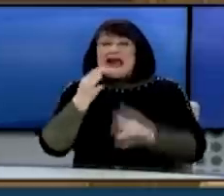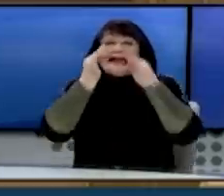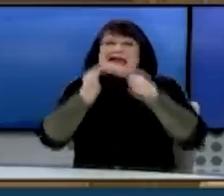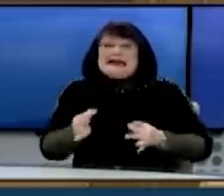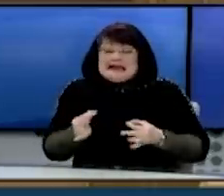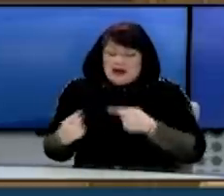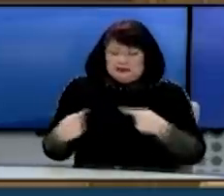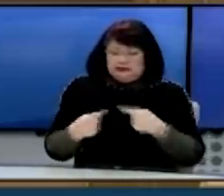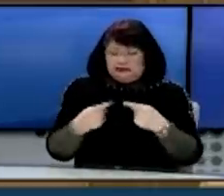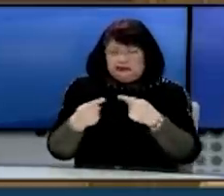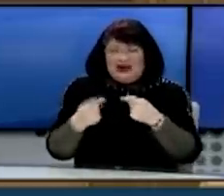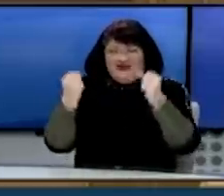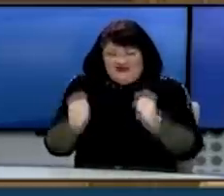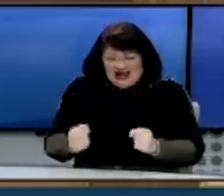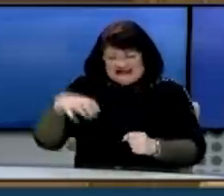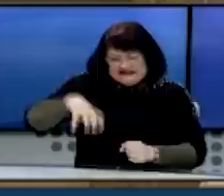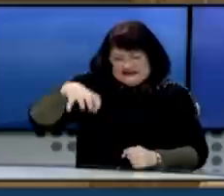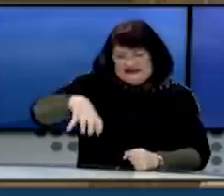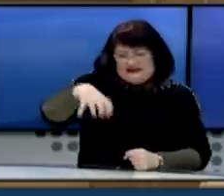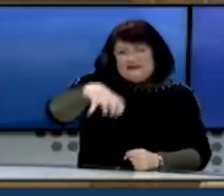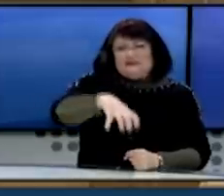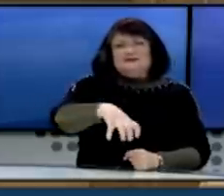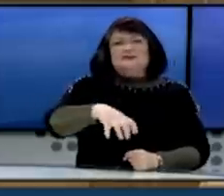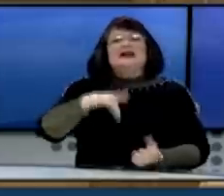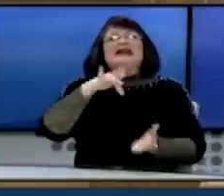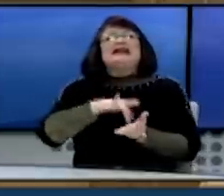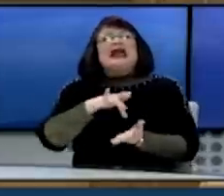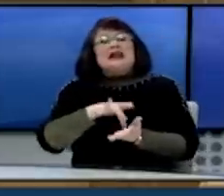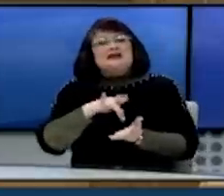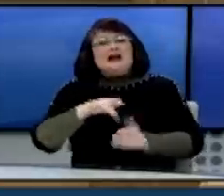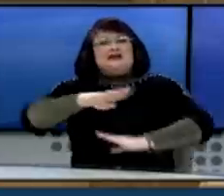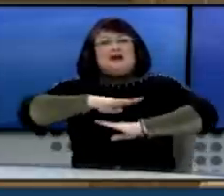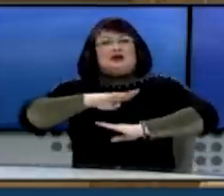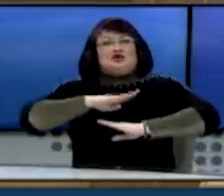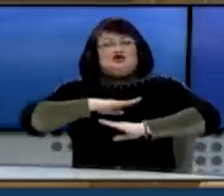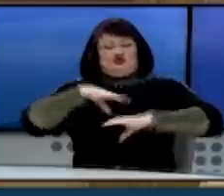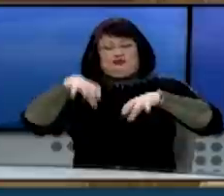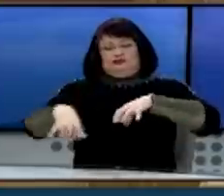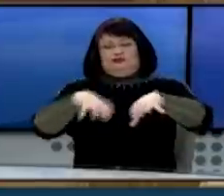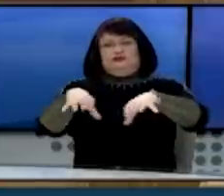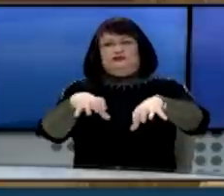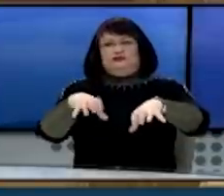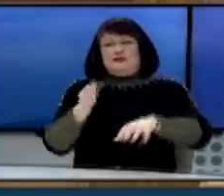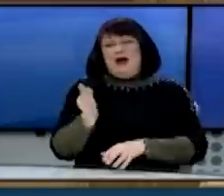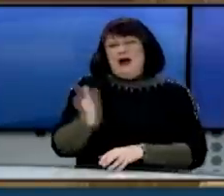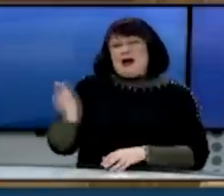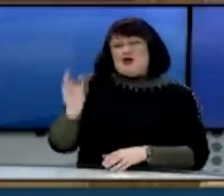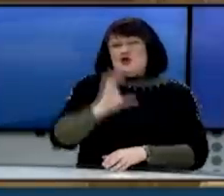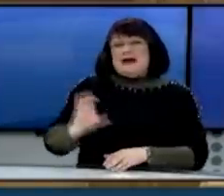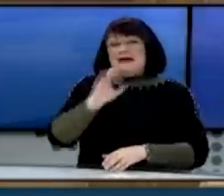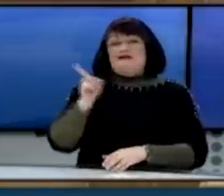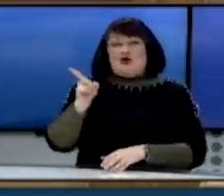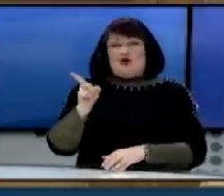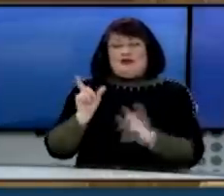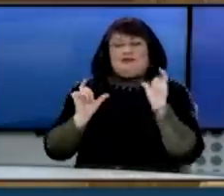Κίνα, αυτές οι βάσεις που είναι κέντρα προώθησης στρατιωτικών δυνάμεων προς την Ανατολική, κυρίως Ευρώπη, για